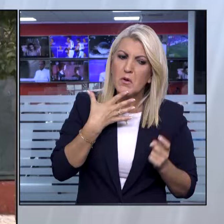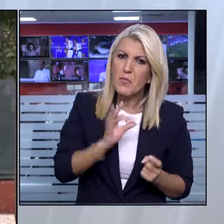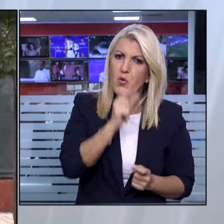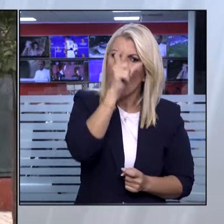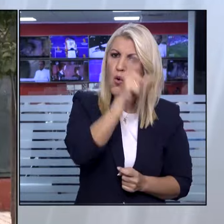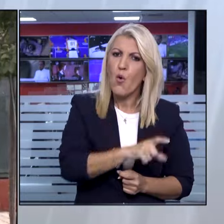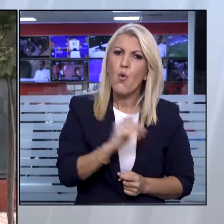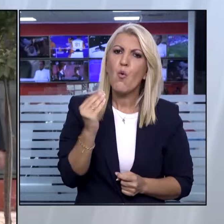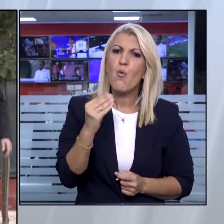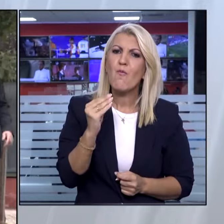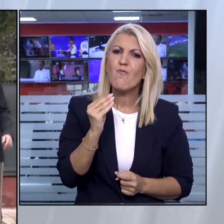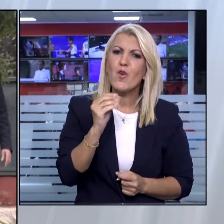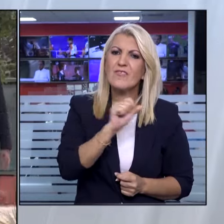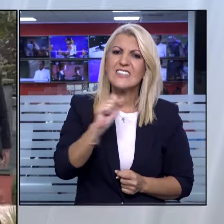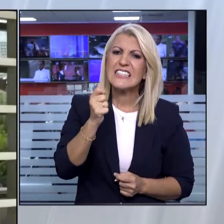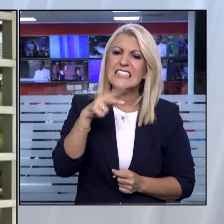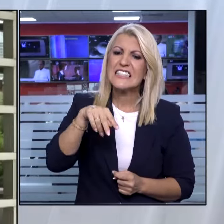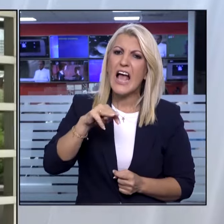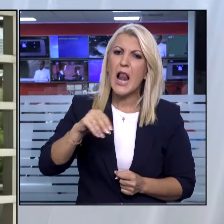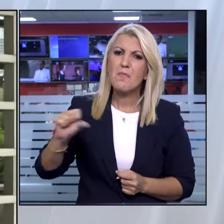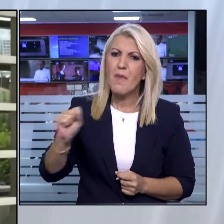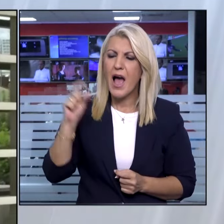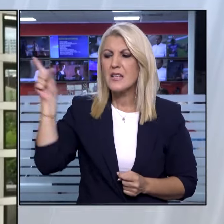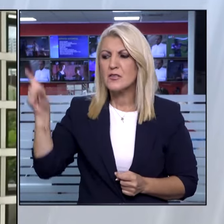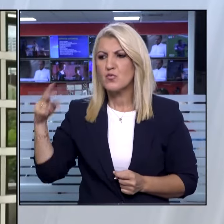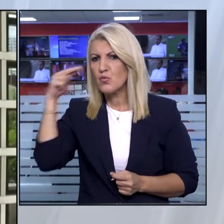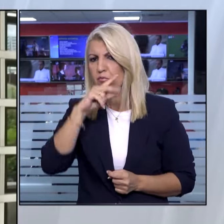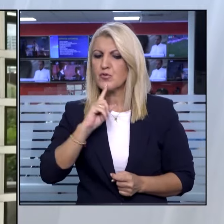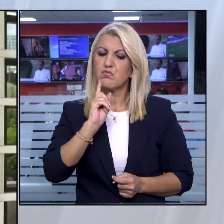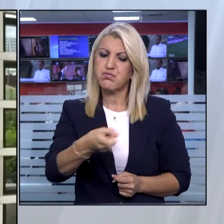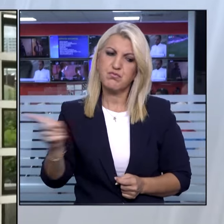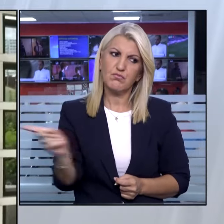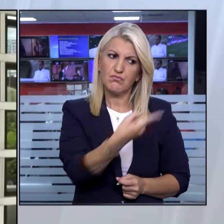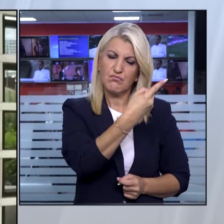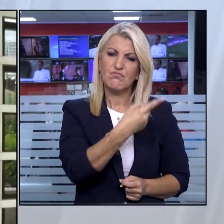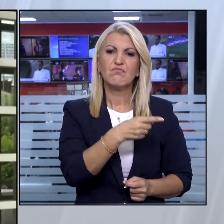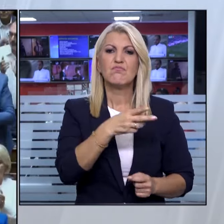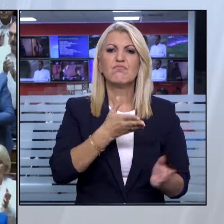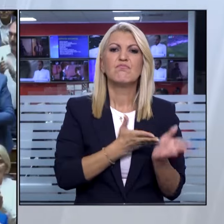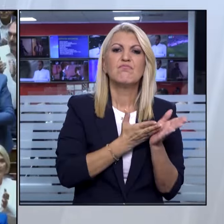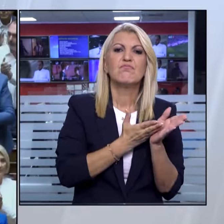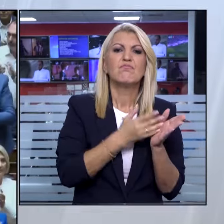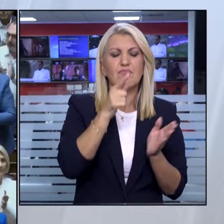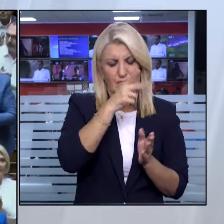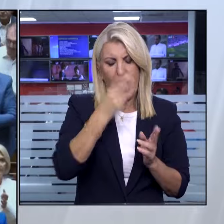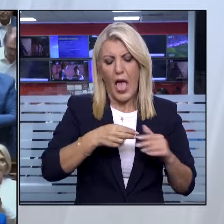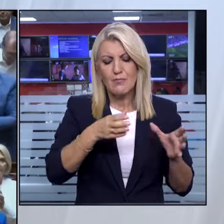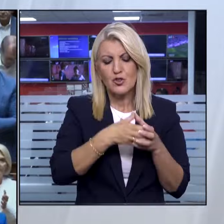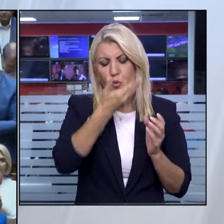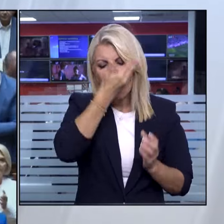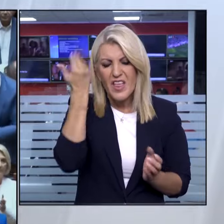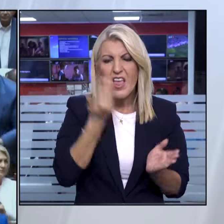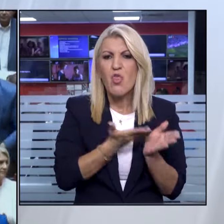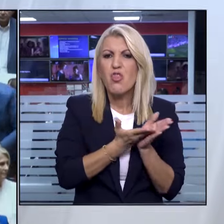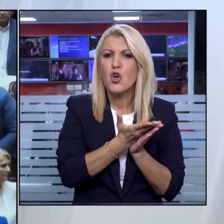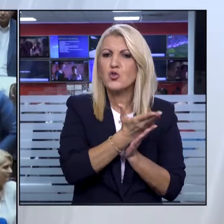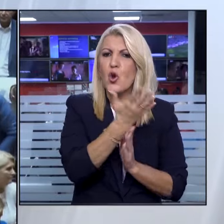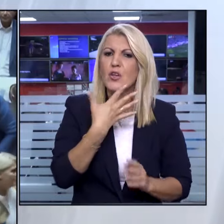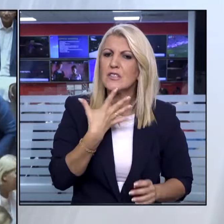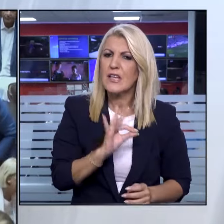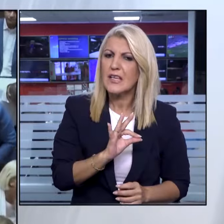να απευθύνεται στην Επιτροπή Δεοντολογίας και να ζητεί την απομάκρυνση του βουλευτή Ετωλακαρνανίας από την κοινοβουλευτική ομάδα της Νέας Δημοκρατίας